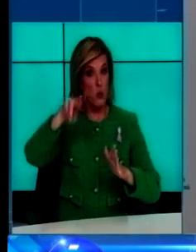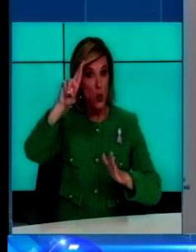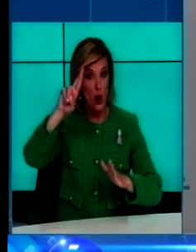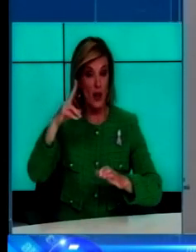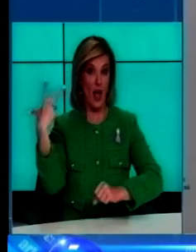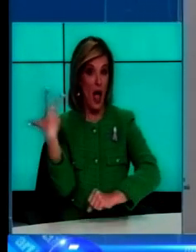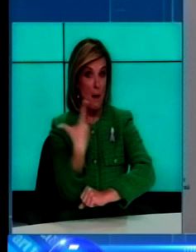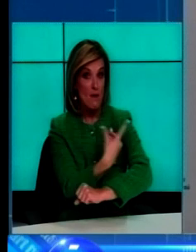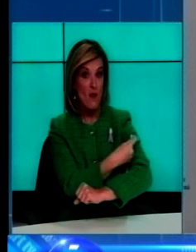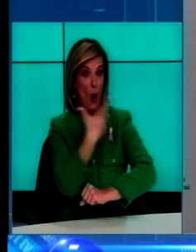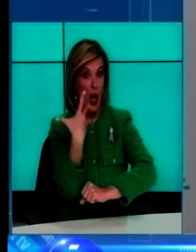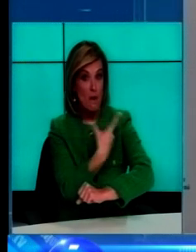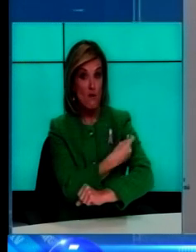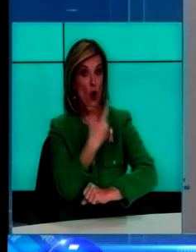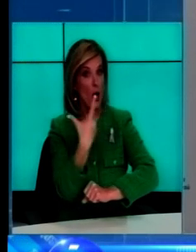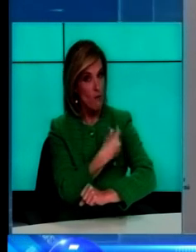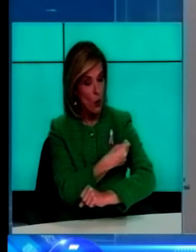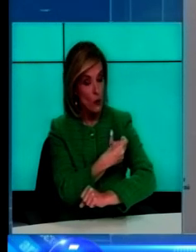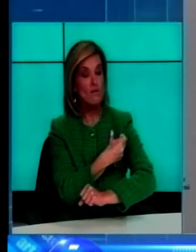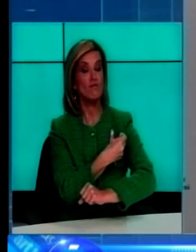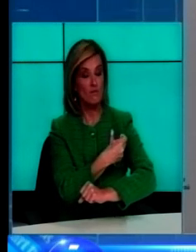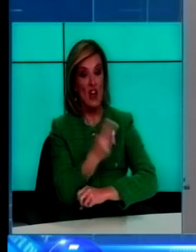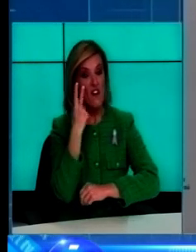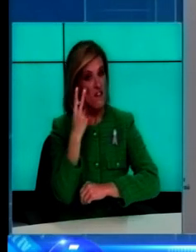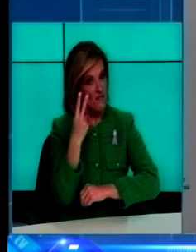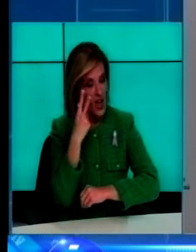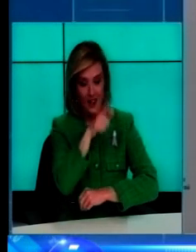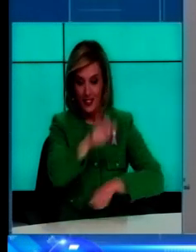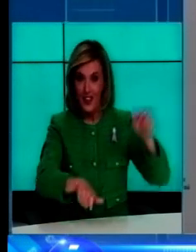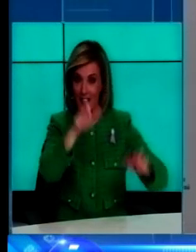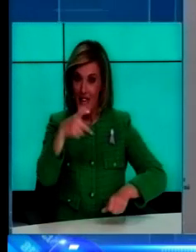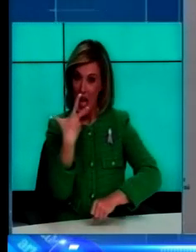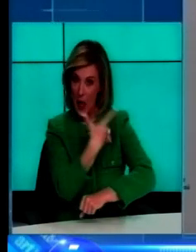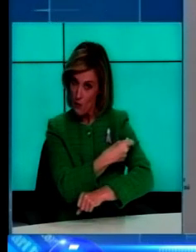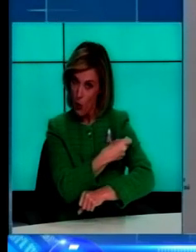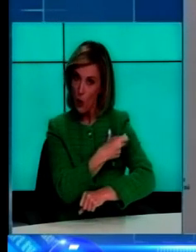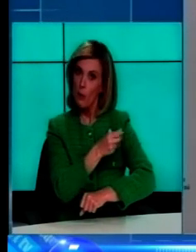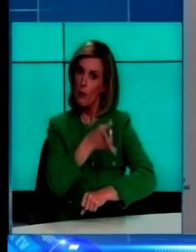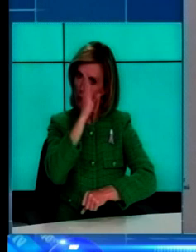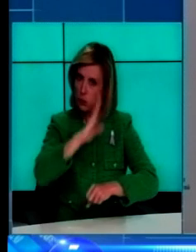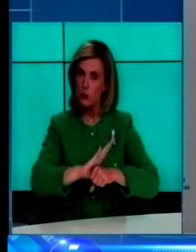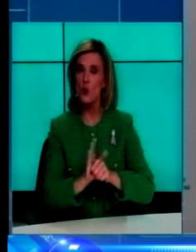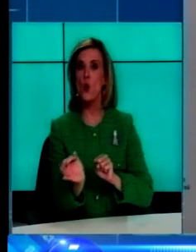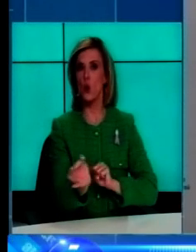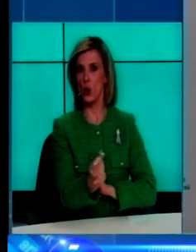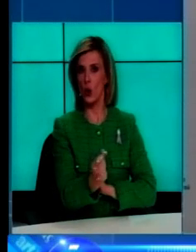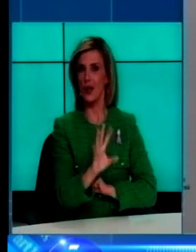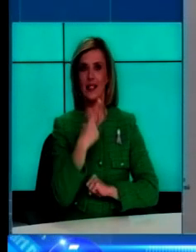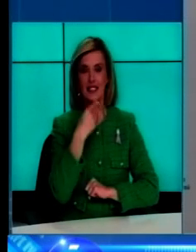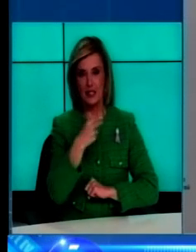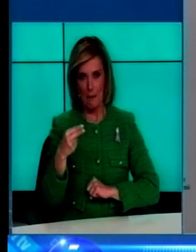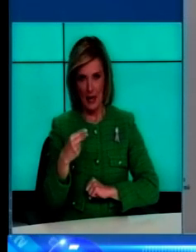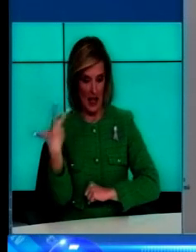εμφανίζονται κρούσματα της νόσου και σε εμβολιασμένους. Αυτό όμως δεν σημαίνει πως το εμβόλιο δεν είναι